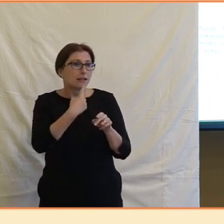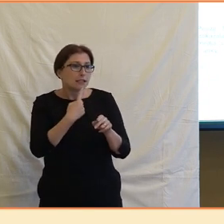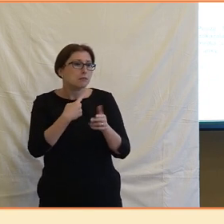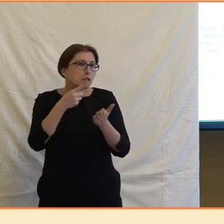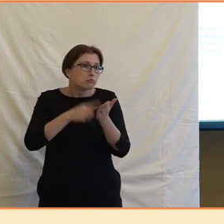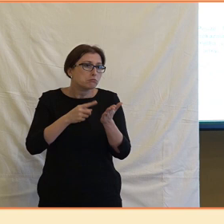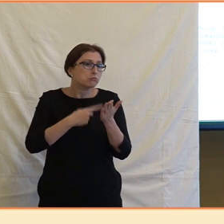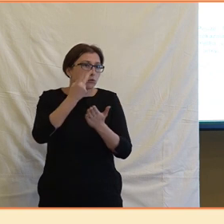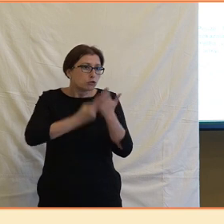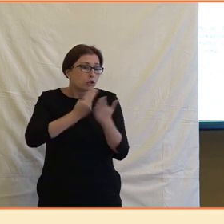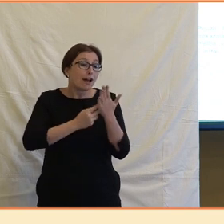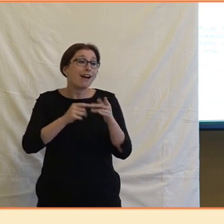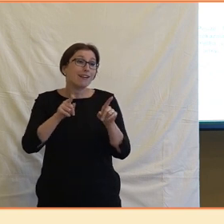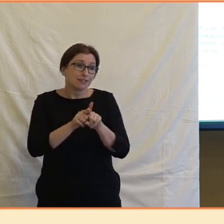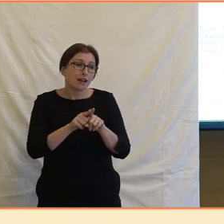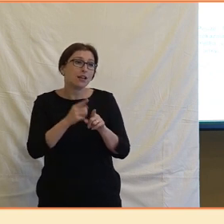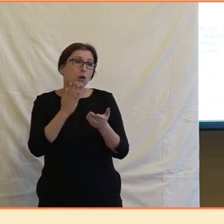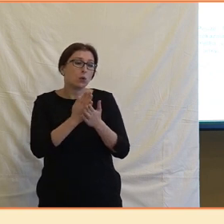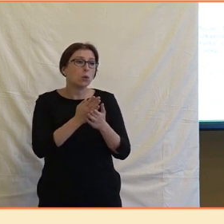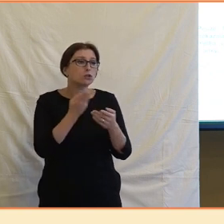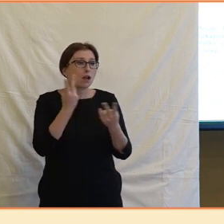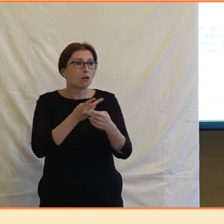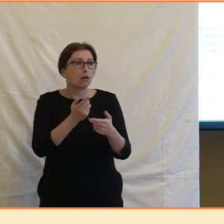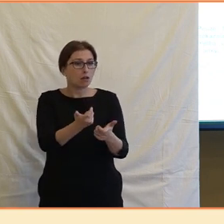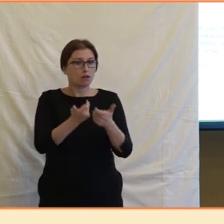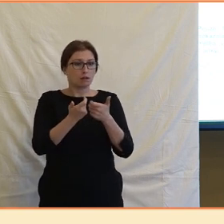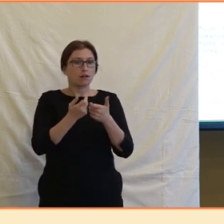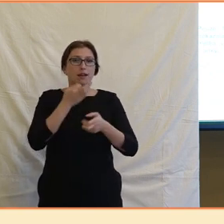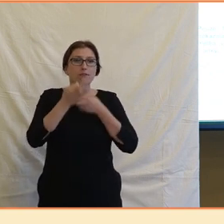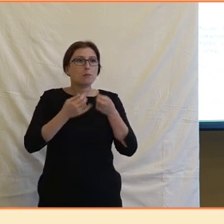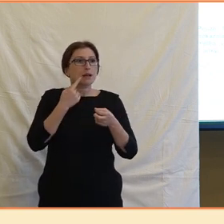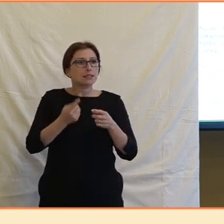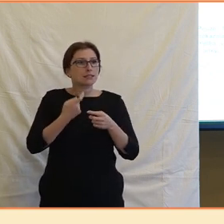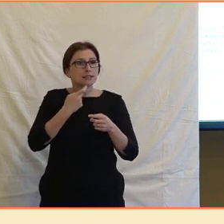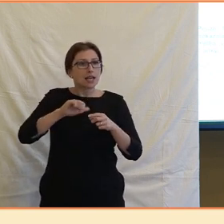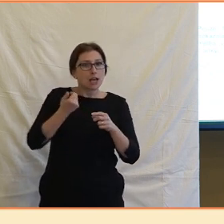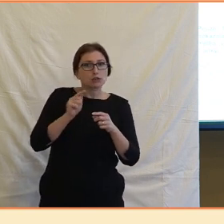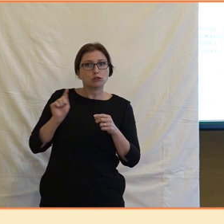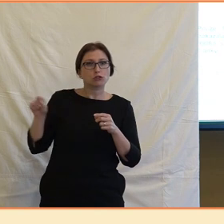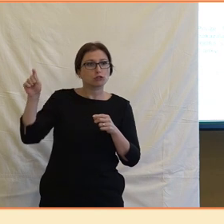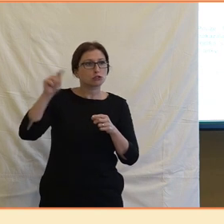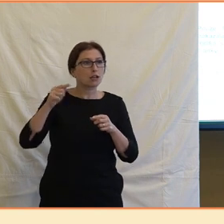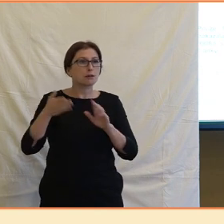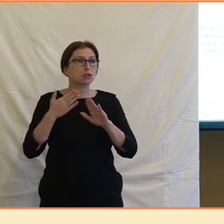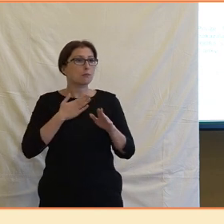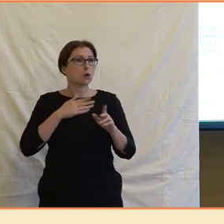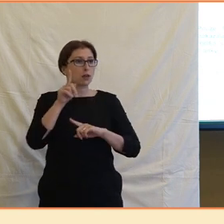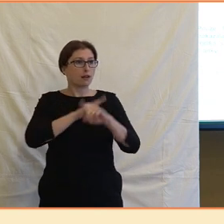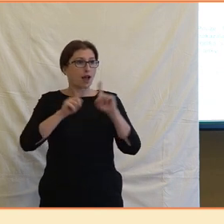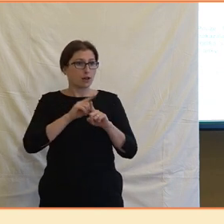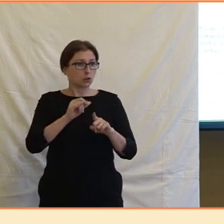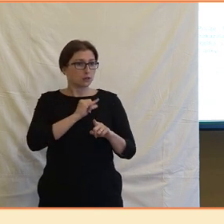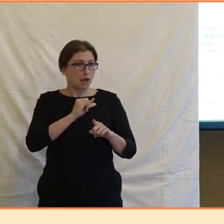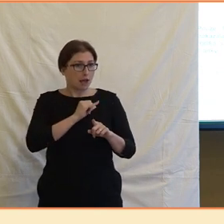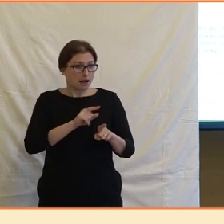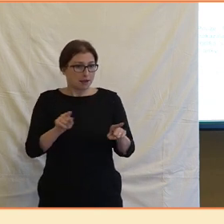také jim určitým způsobem zamezuje přístup k informacím, které nesouhlasí s jejich